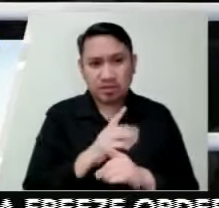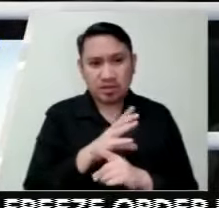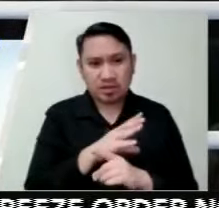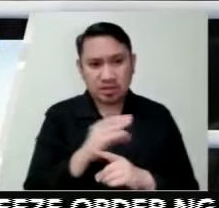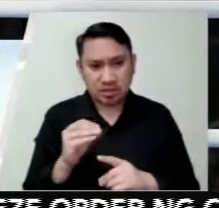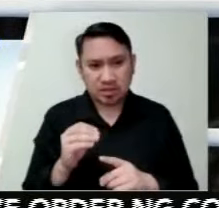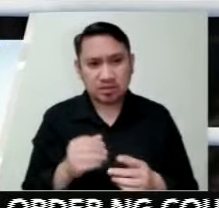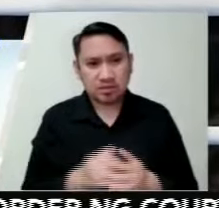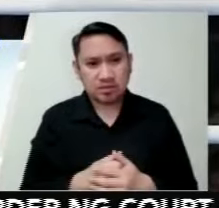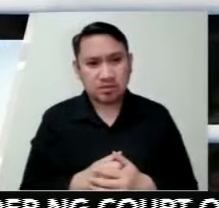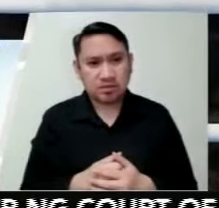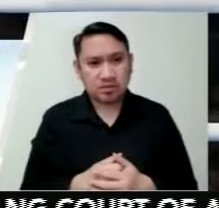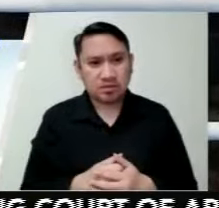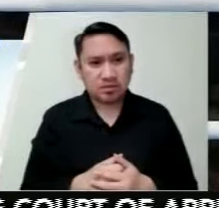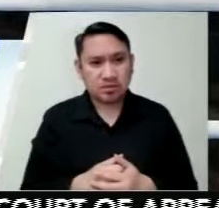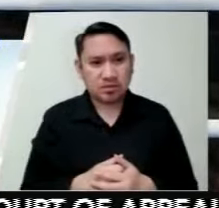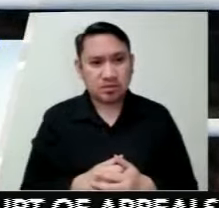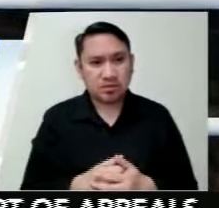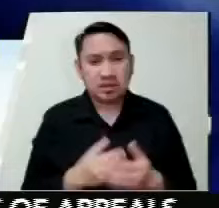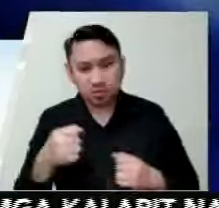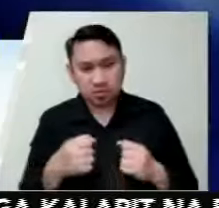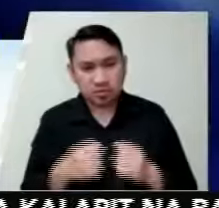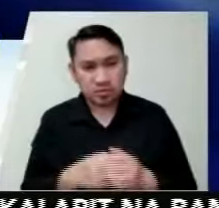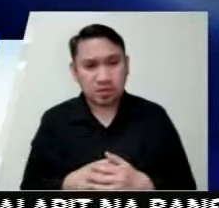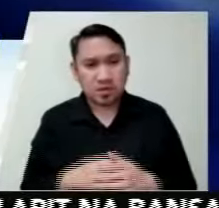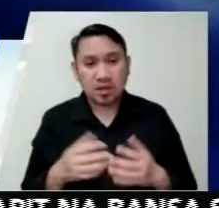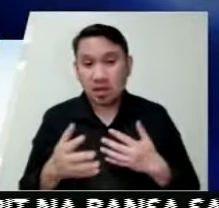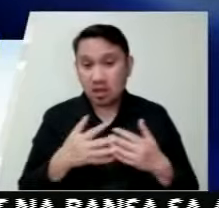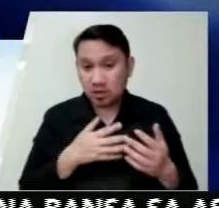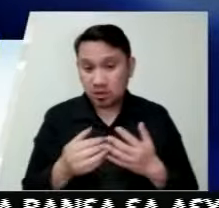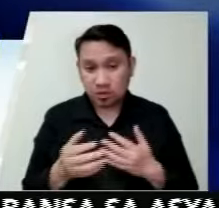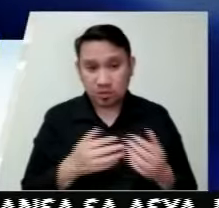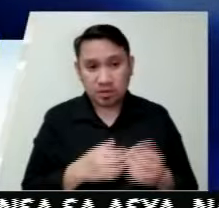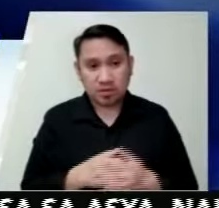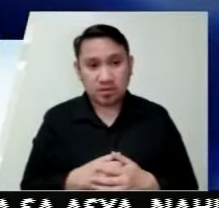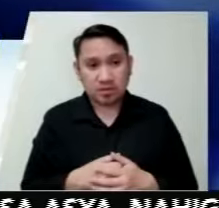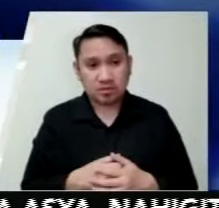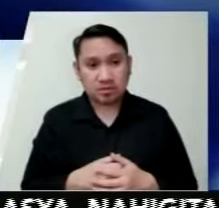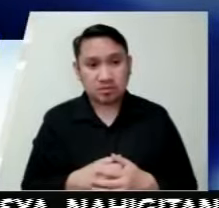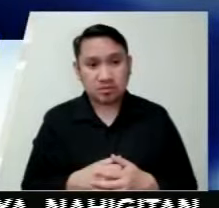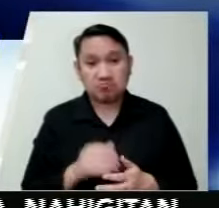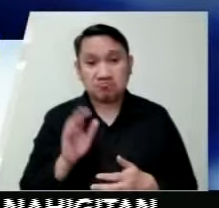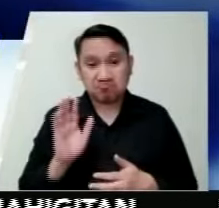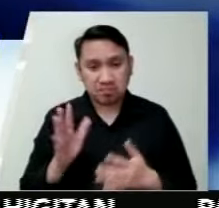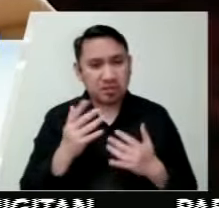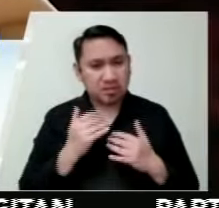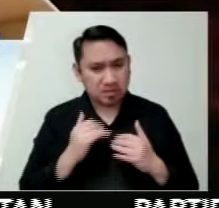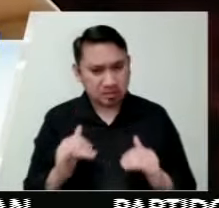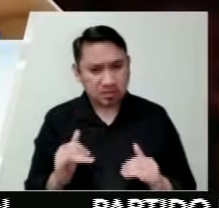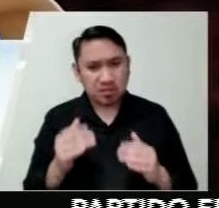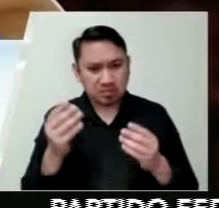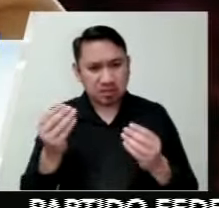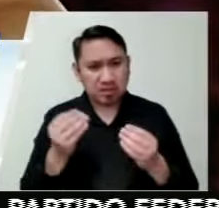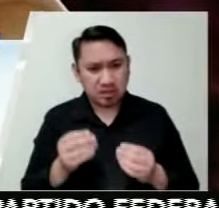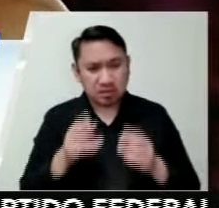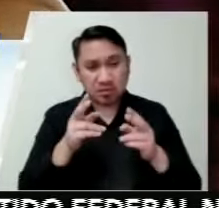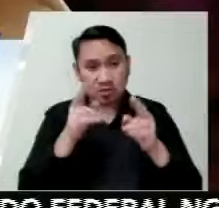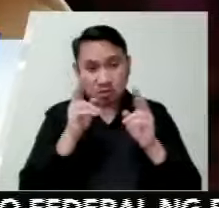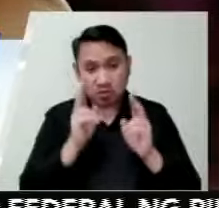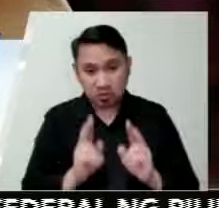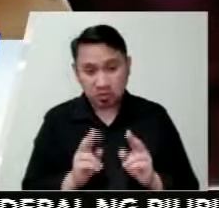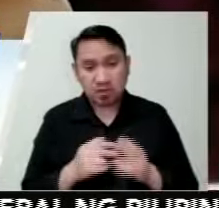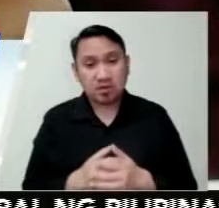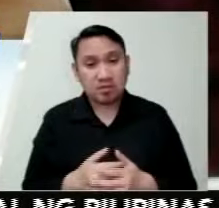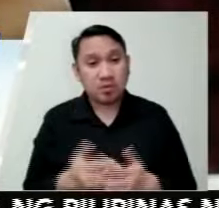sa pambato ng Poland iginawad ang panalo. Hindi matatabunan ang karangalang hatid ni Petesio matapos makuha